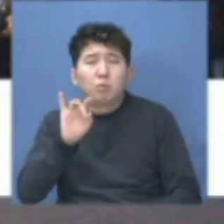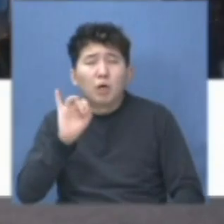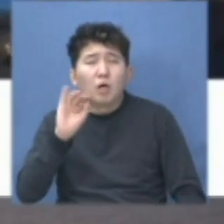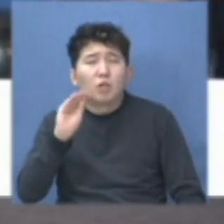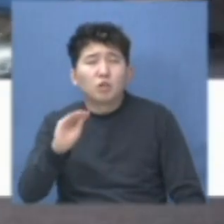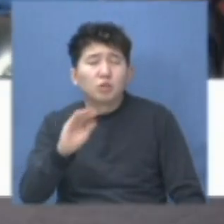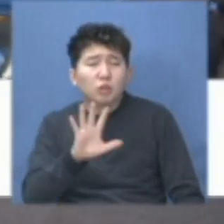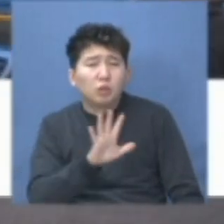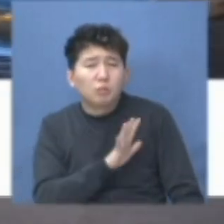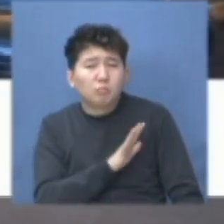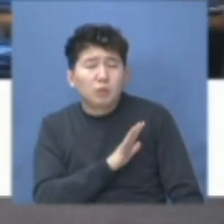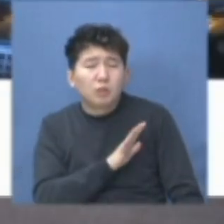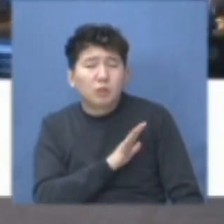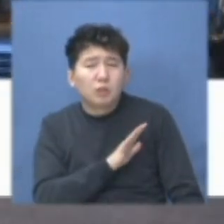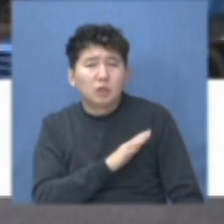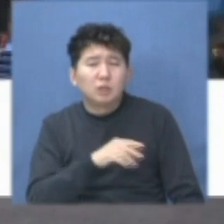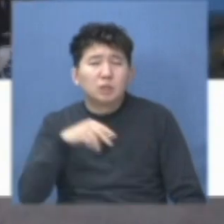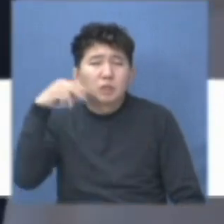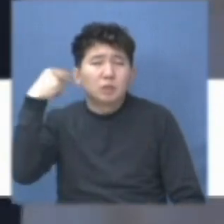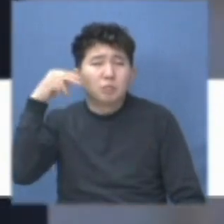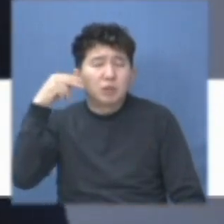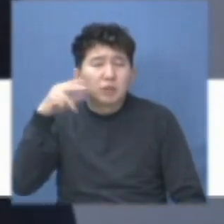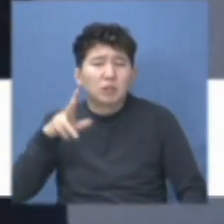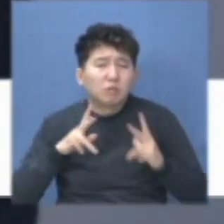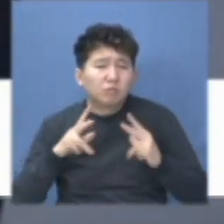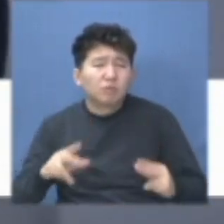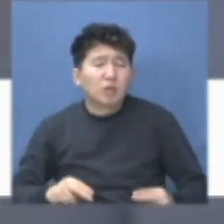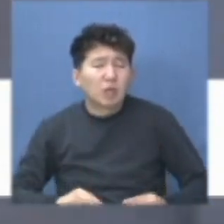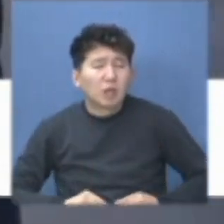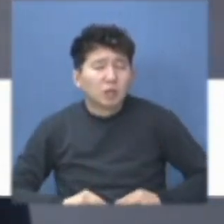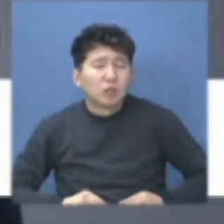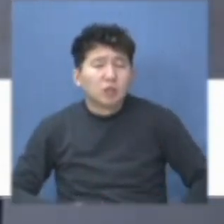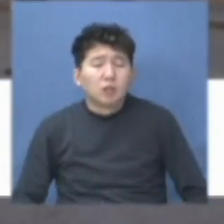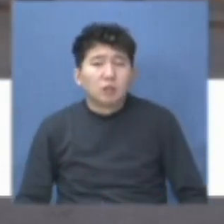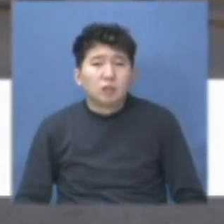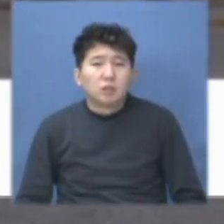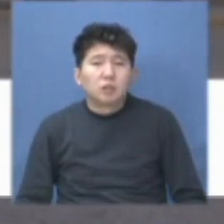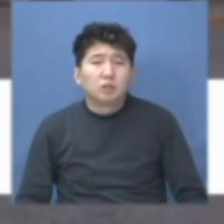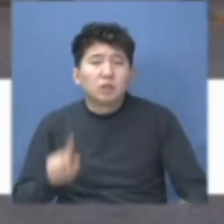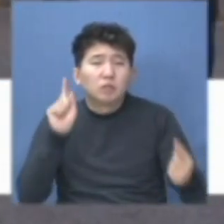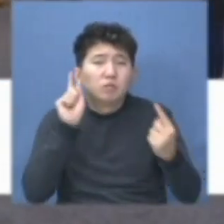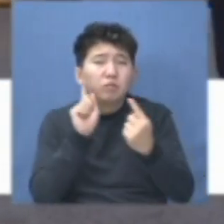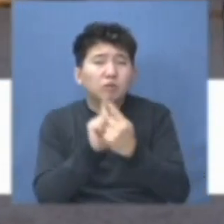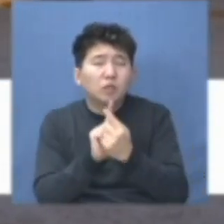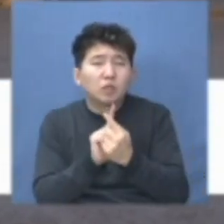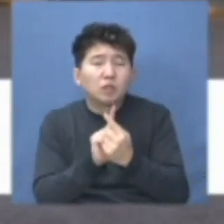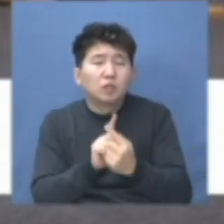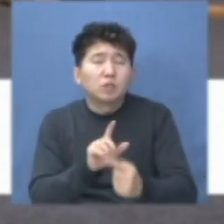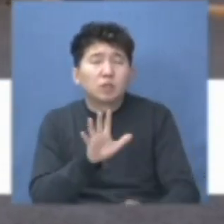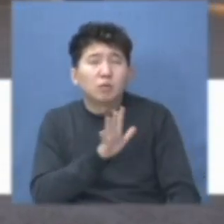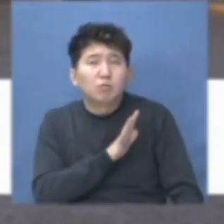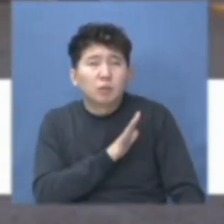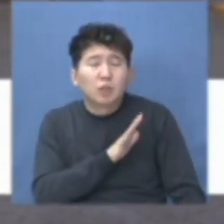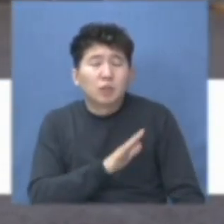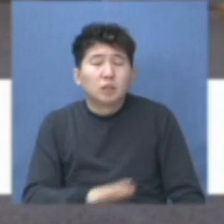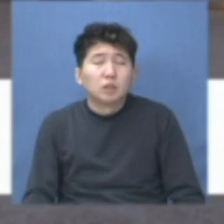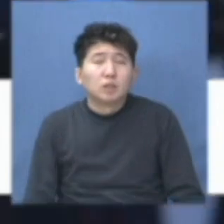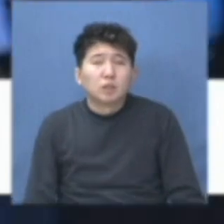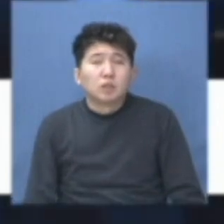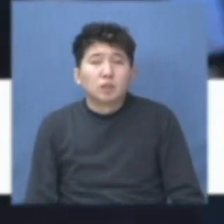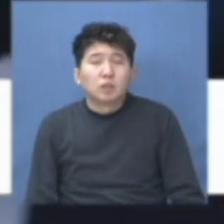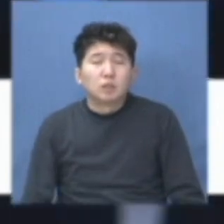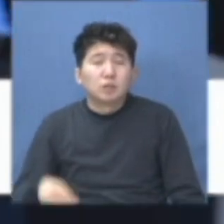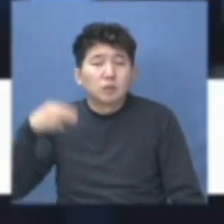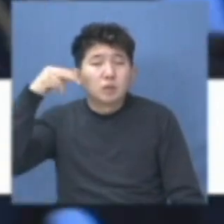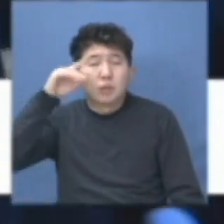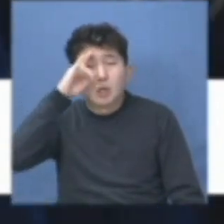Франции Эммануэлем Макроном. Переговорам предшествовала официальная церемония встречи в Елисейском дворце. В ходе встречи Касым Жомарт